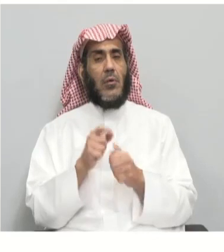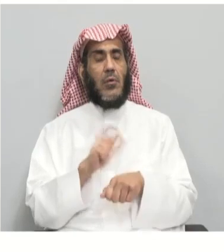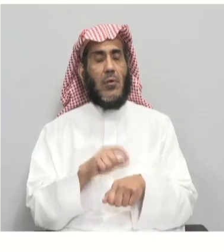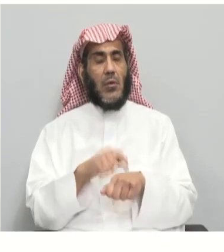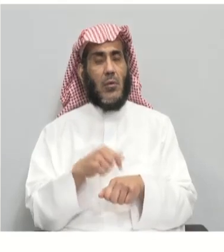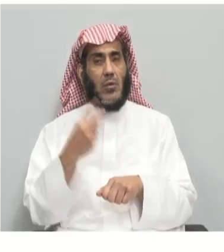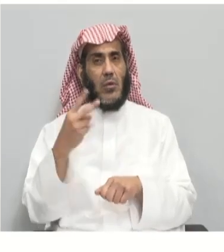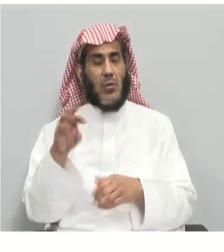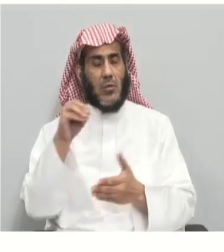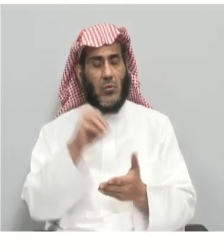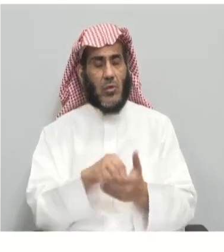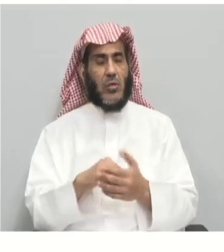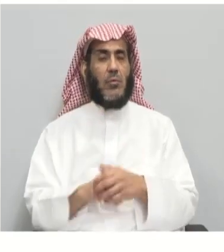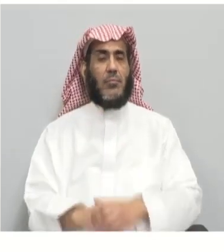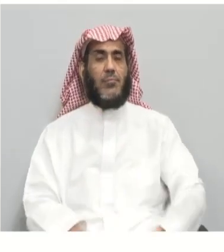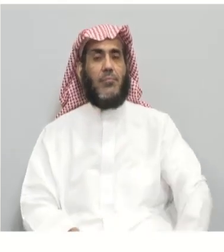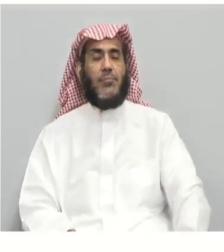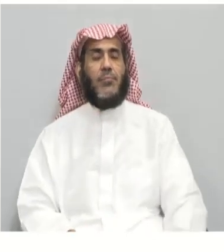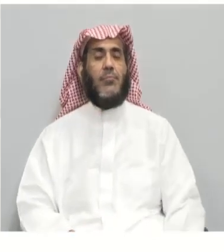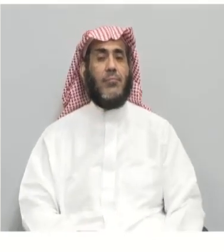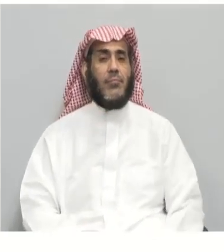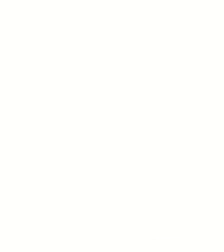دقيقتان لتدوين الاجابه